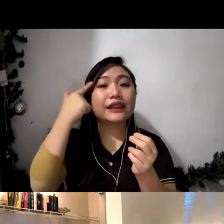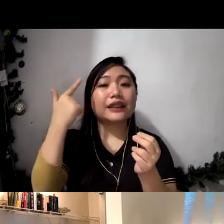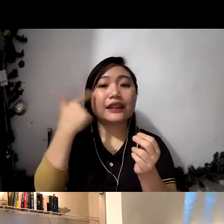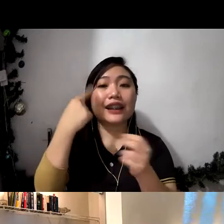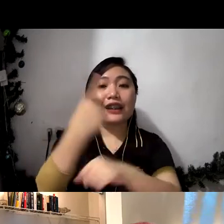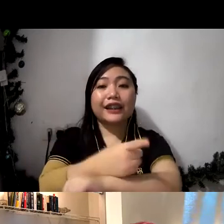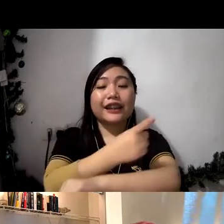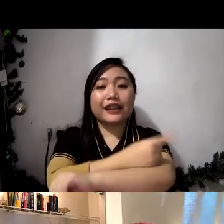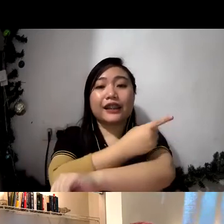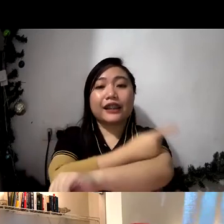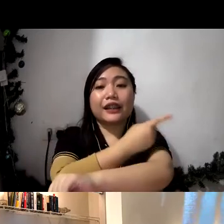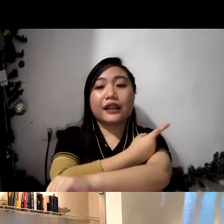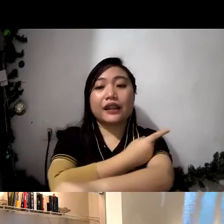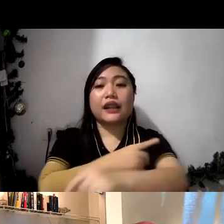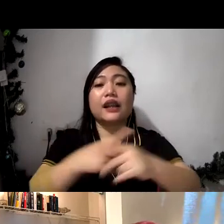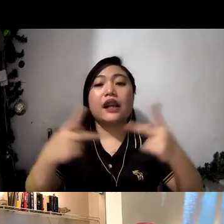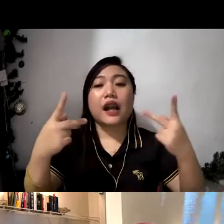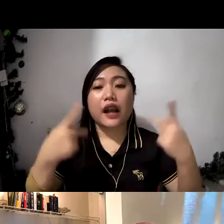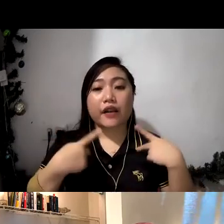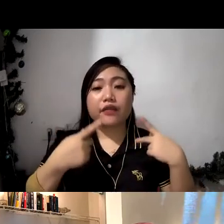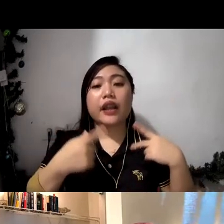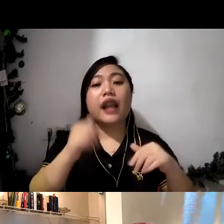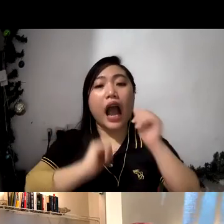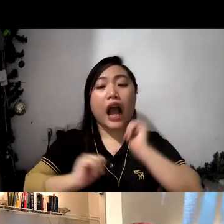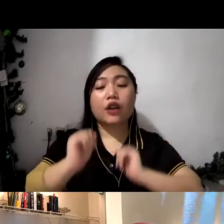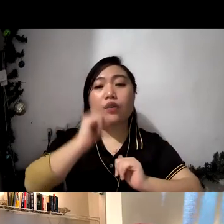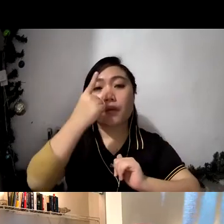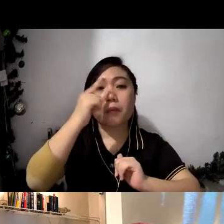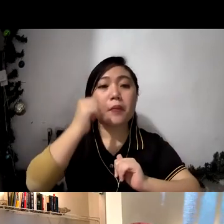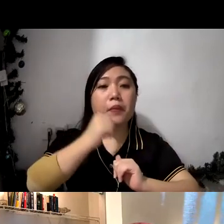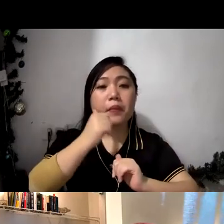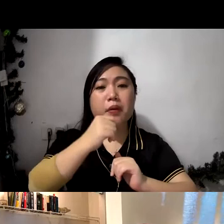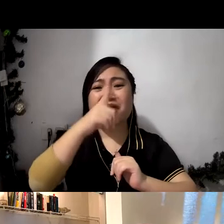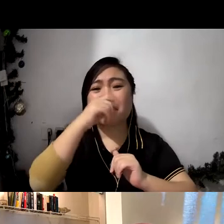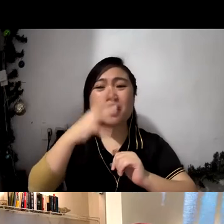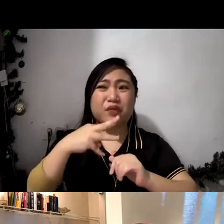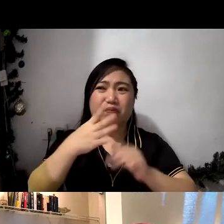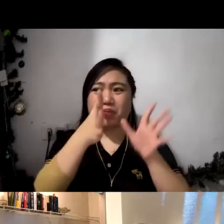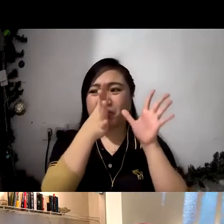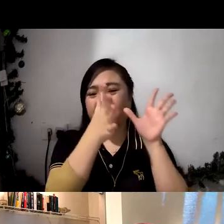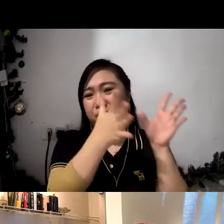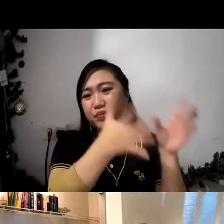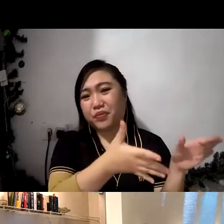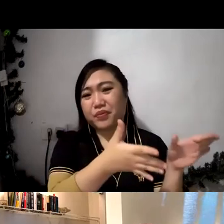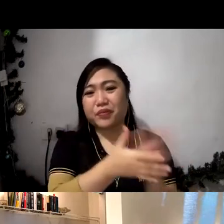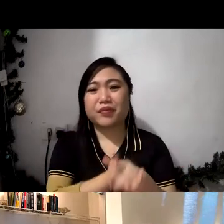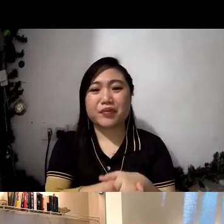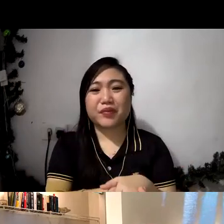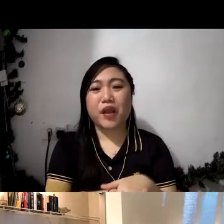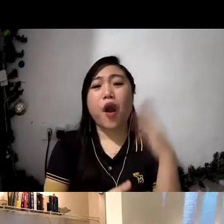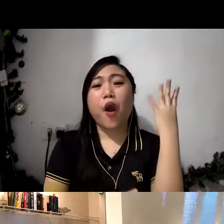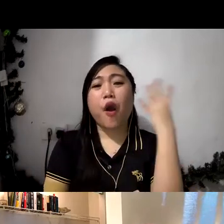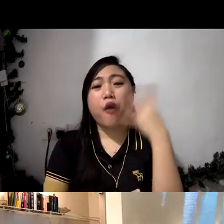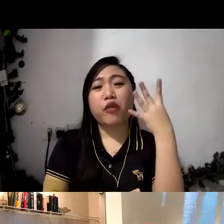clear, we have an affirmative action for women, ano? Kasi talagang napag-iwanan. Kaya nga history, eh. Almost 40 years ago